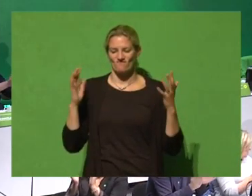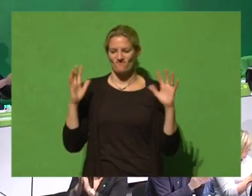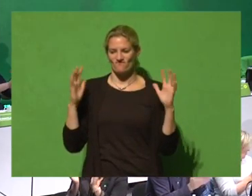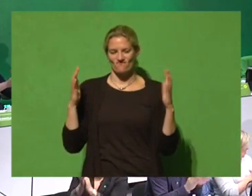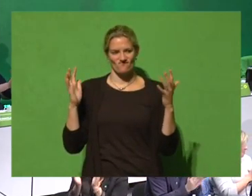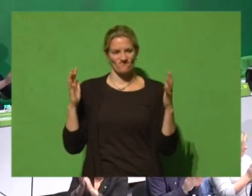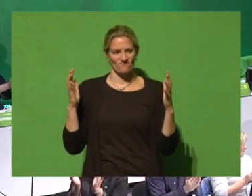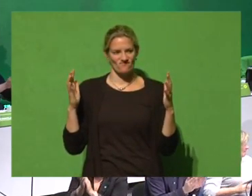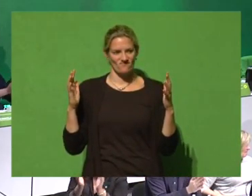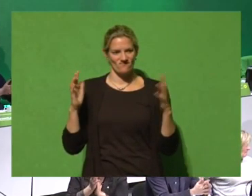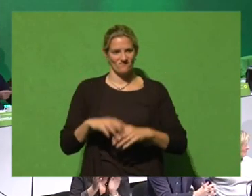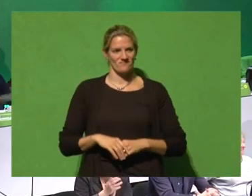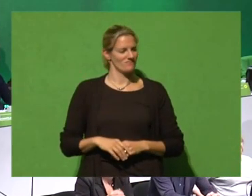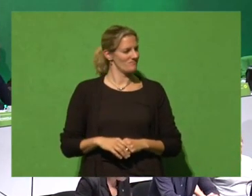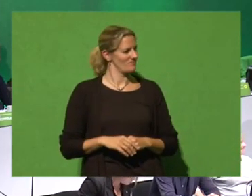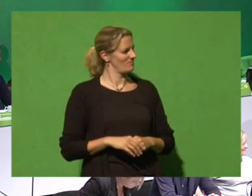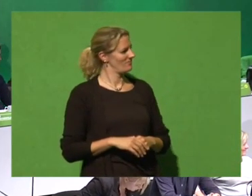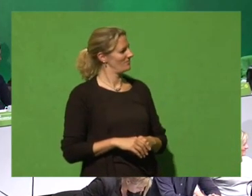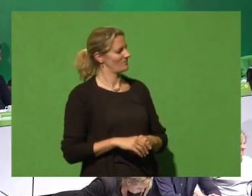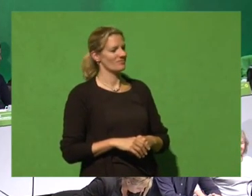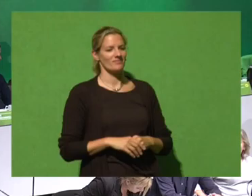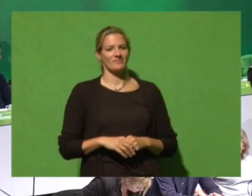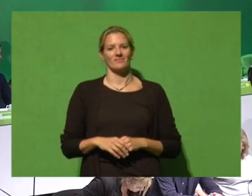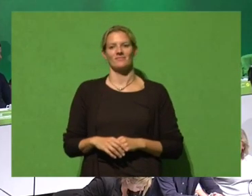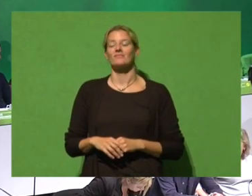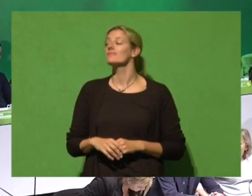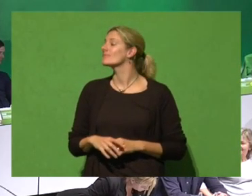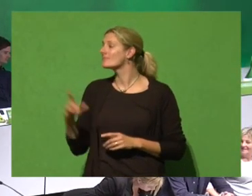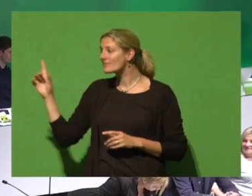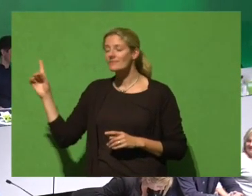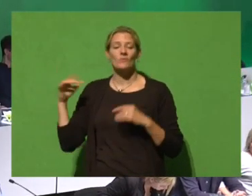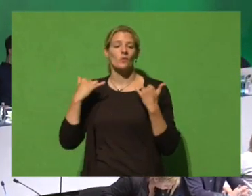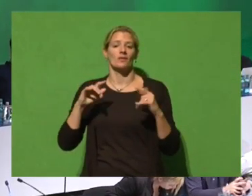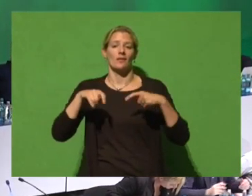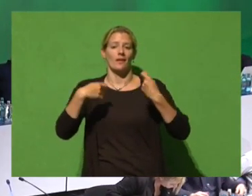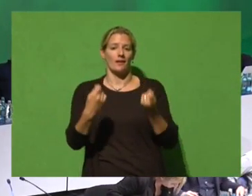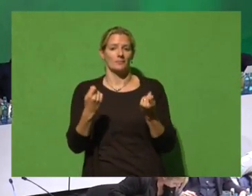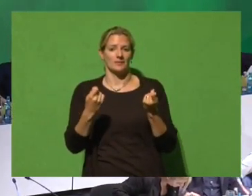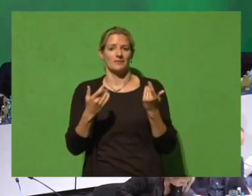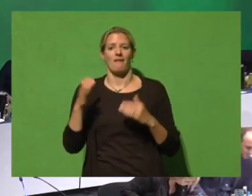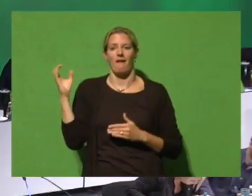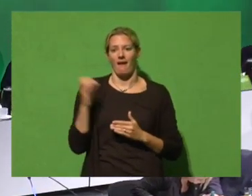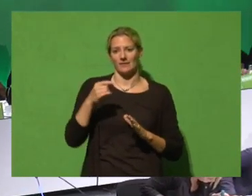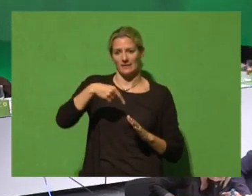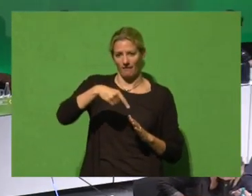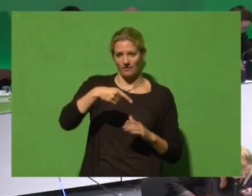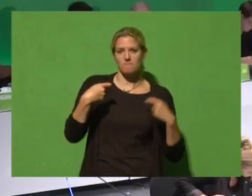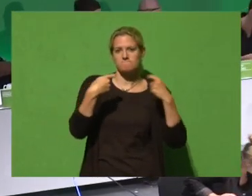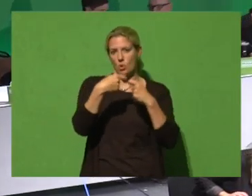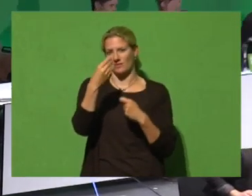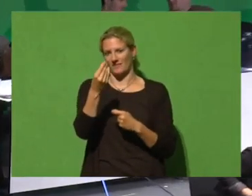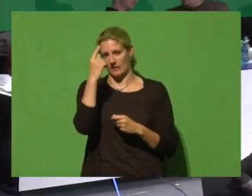Und bitte. Wir haben zwischenzeitlich ein Ergebnis für die Ersatzdelegierten zum